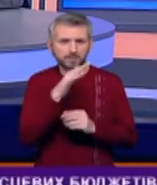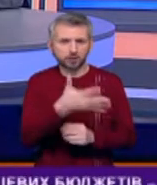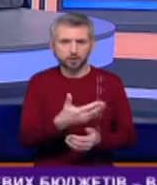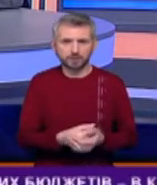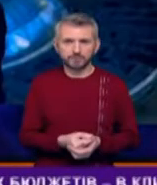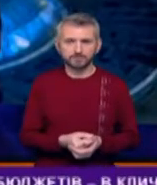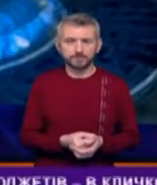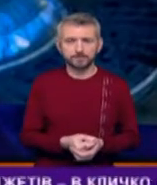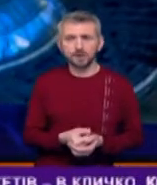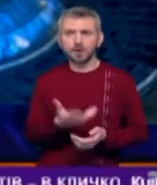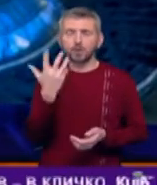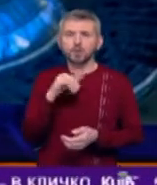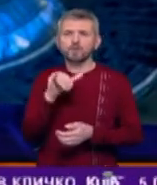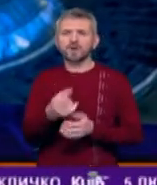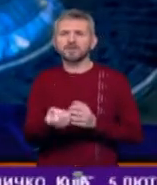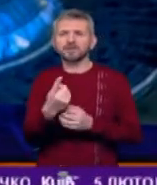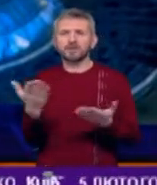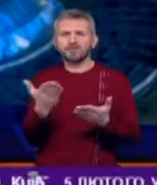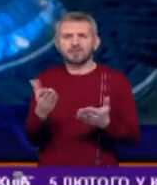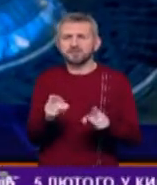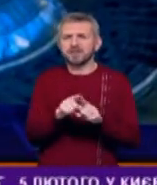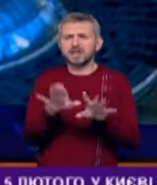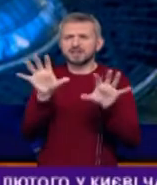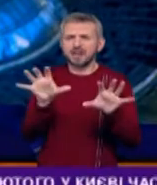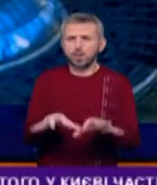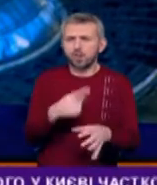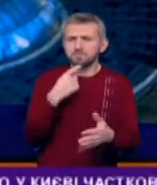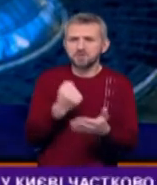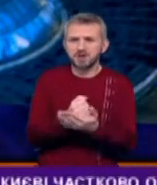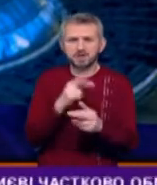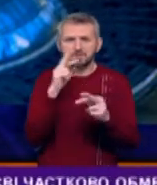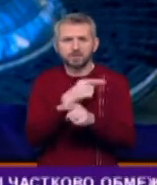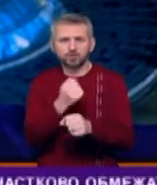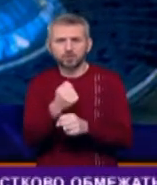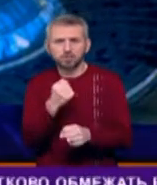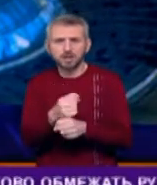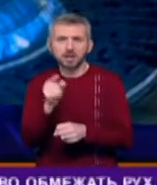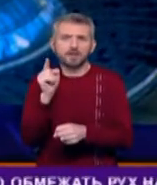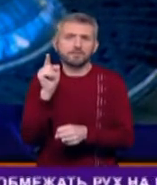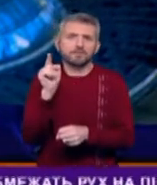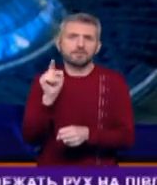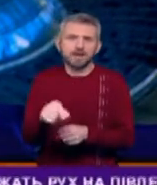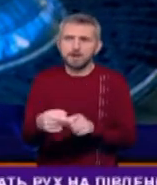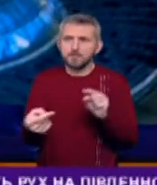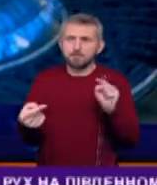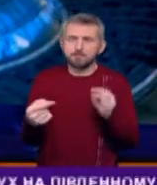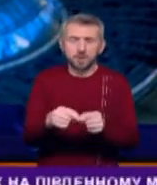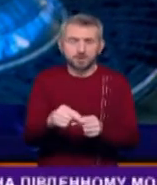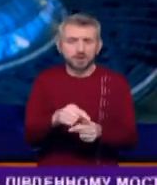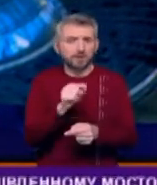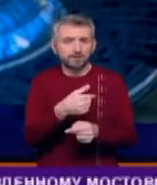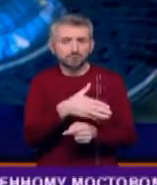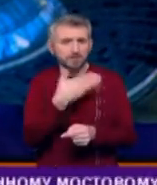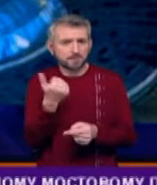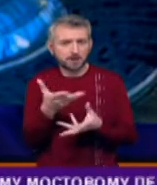Коли у вас виникне, що ж якийсь не такий там закон прийняли чи не той, рух зробили, і ви фантастично проти такого. Ви не маєте впливу вже на ці речі. Ви не